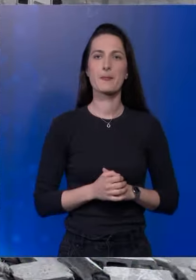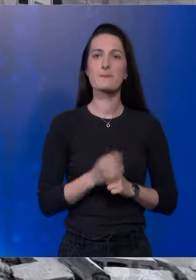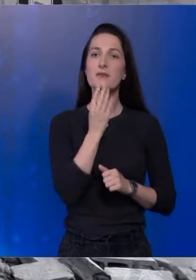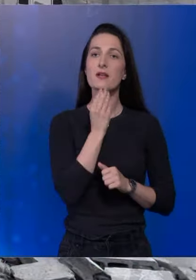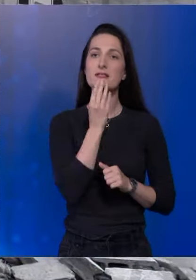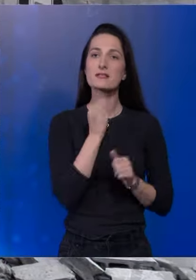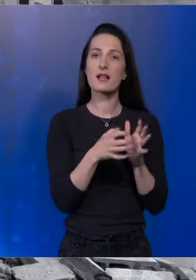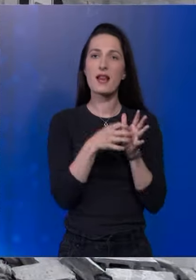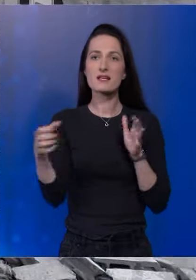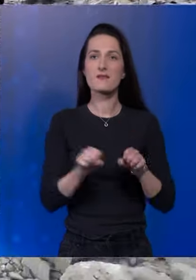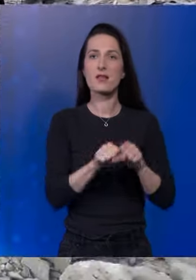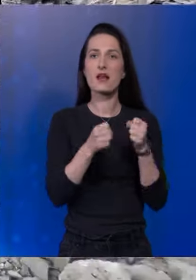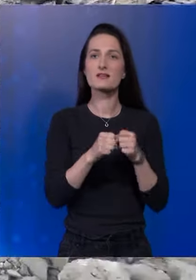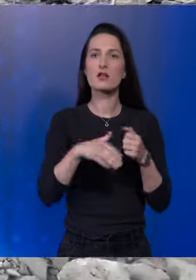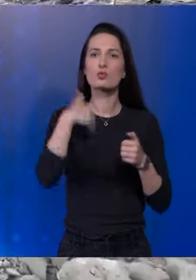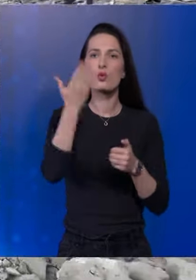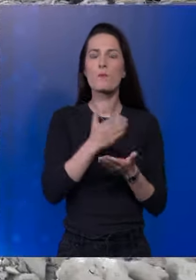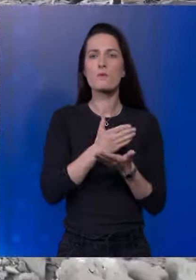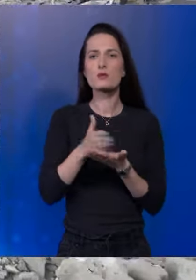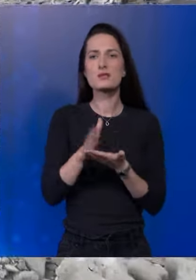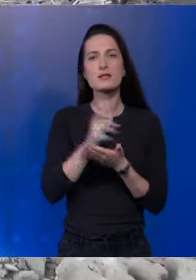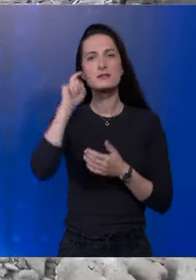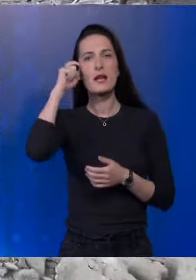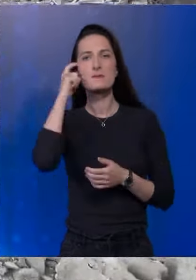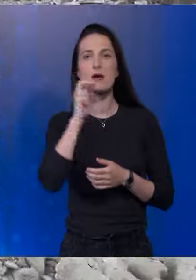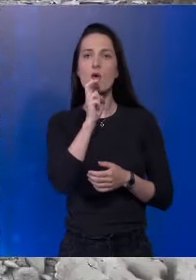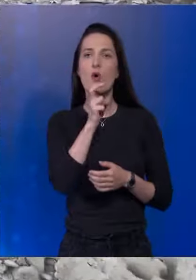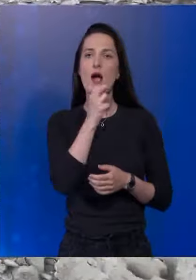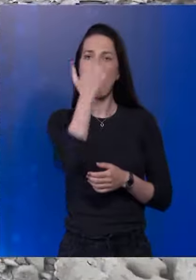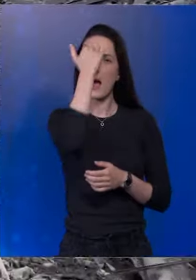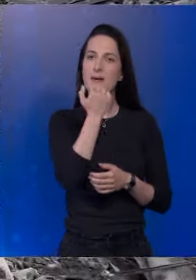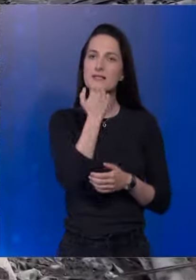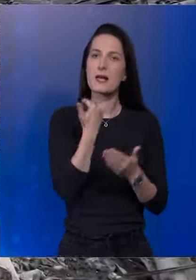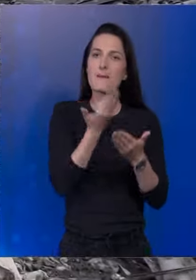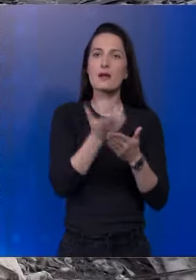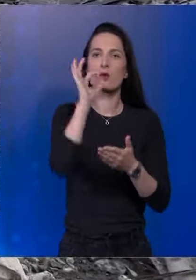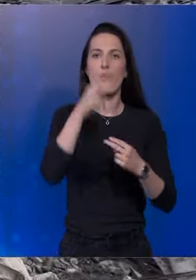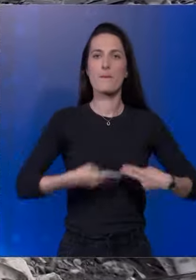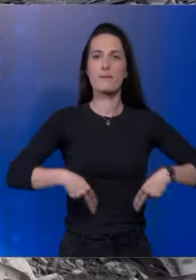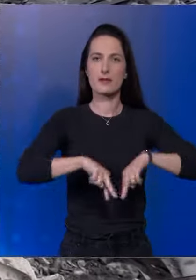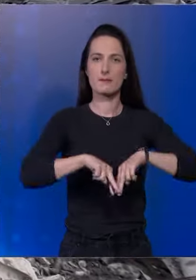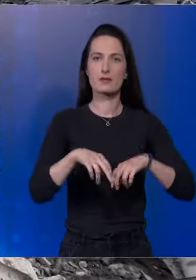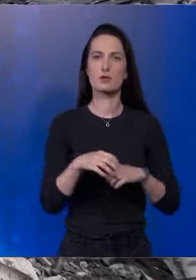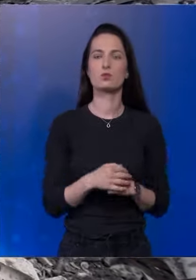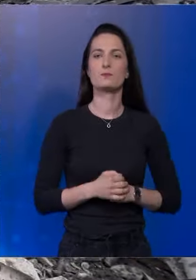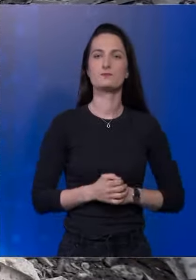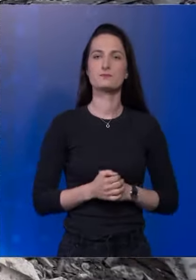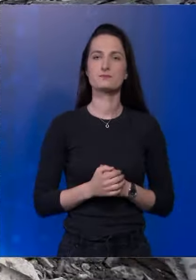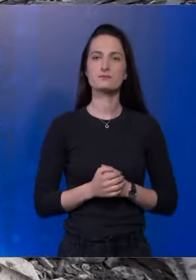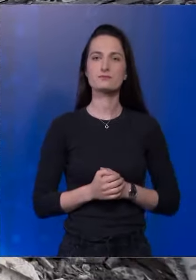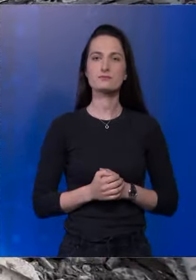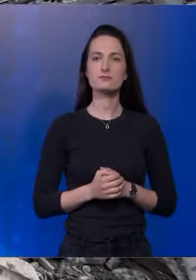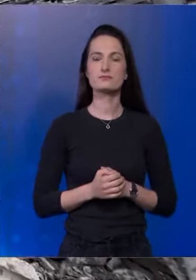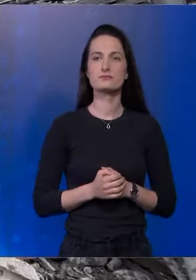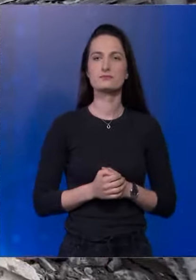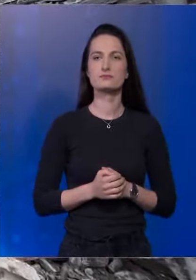Izrael nastavlja razaranje dok posrednici razmatraju odgovor Hamasa na prijedlog o primirju.